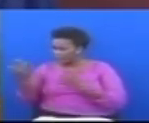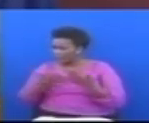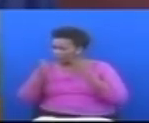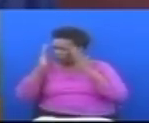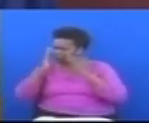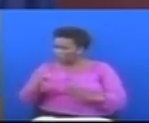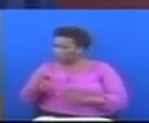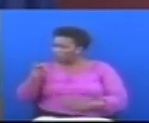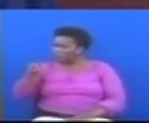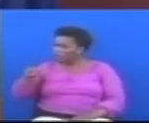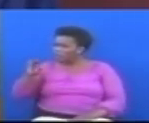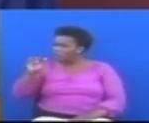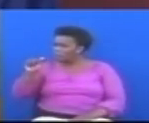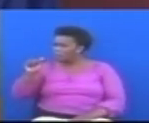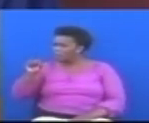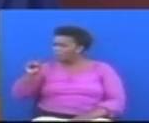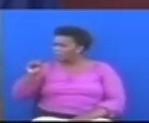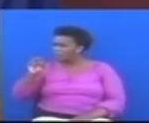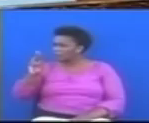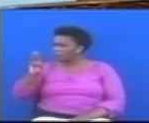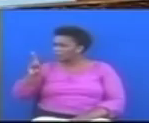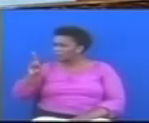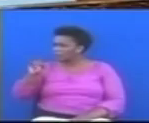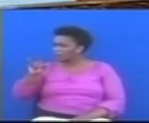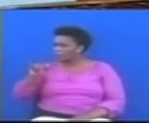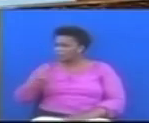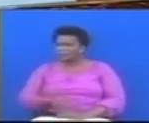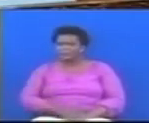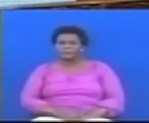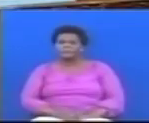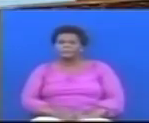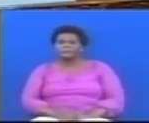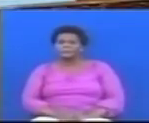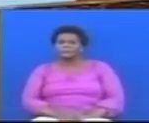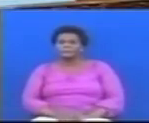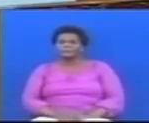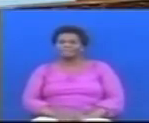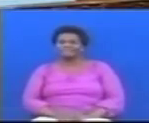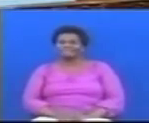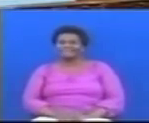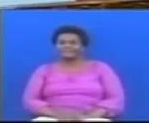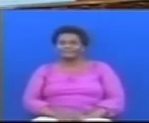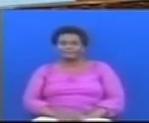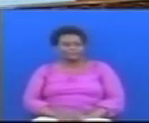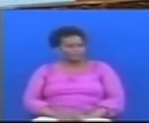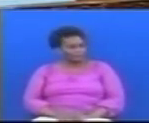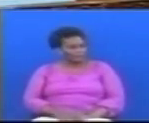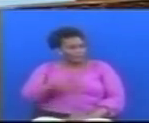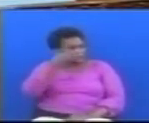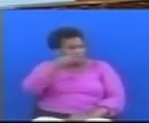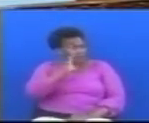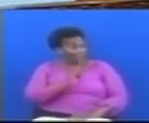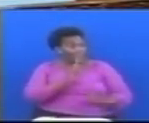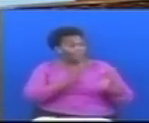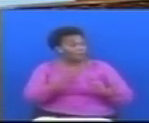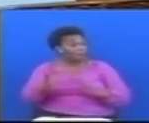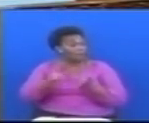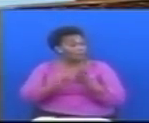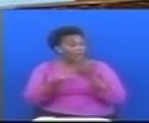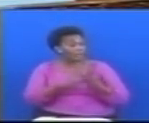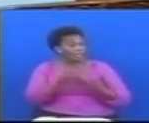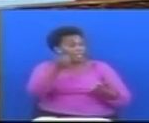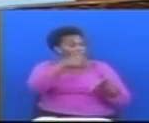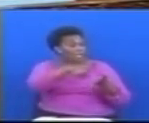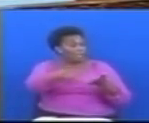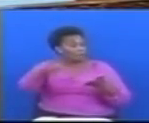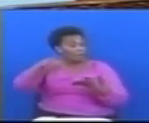Salim, mbunge wa Mtambile, sasa ulize swali lake. Kumekuwa na malalamiko muda mrefu ya wananchi wa kulipa fidia ambao maeneo yao yametwaliwa